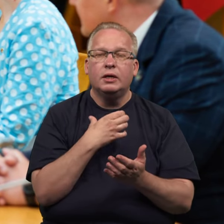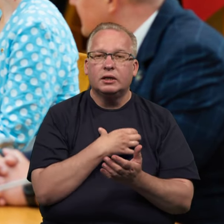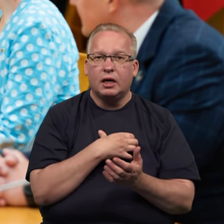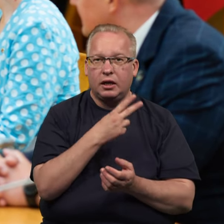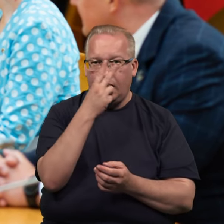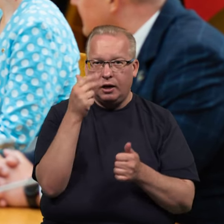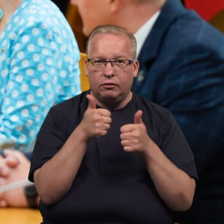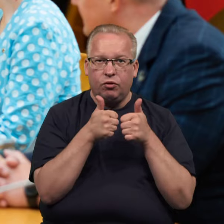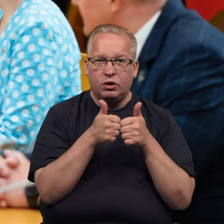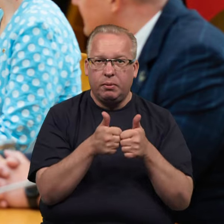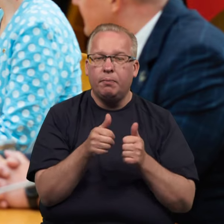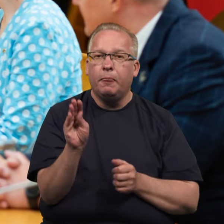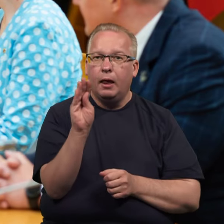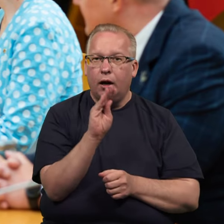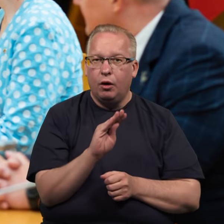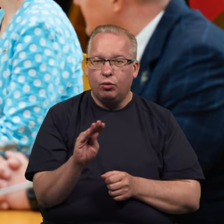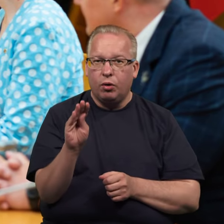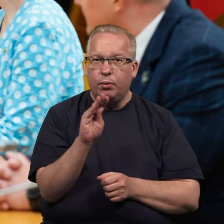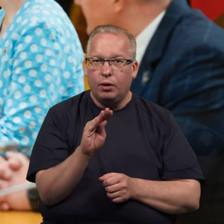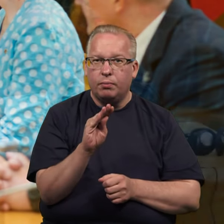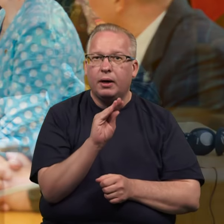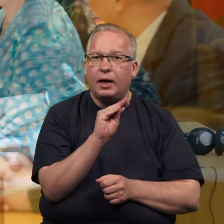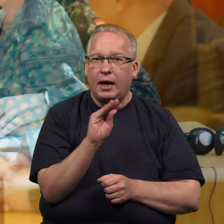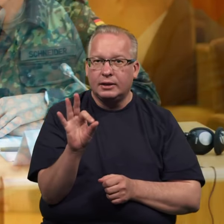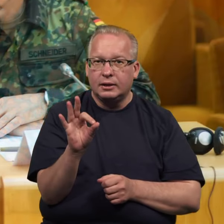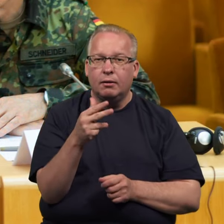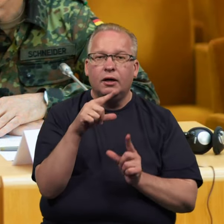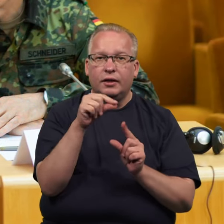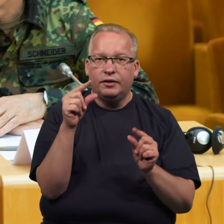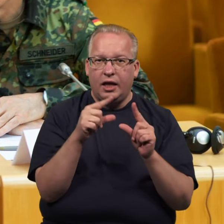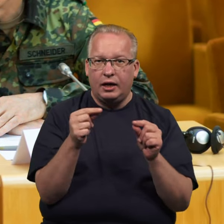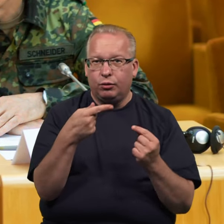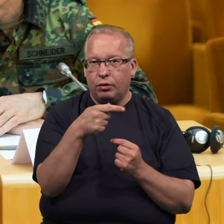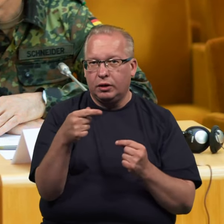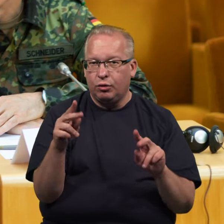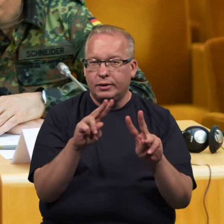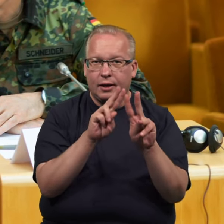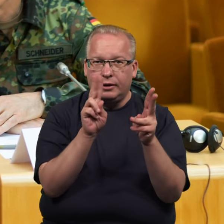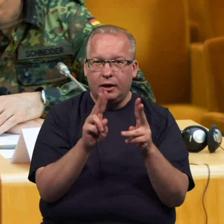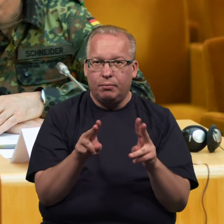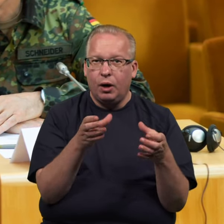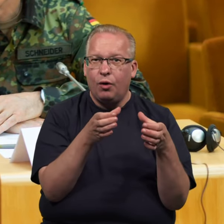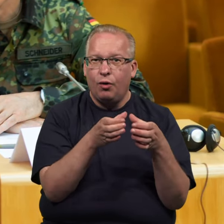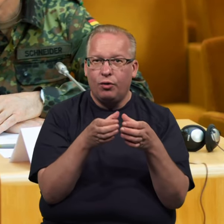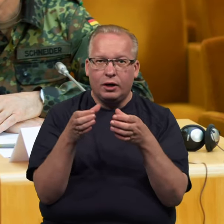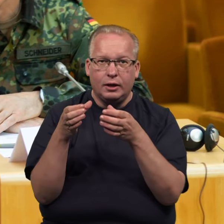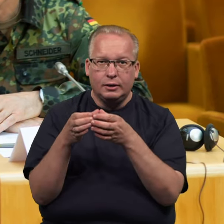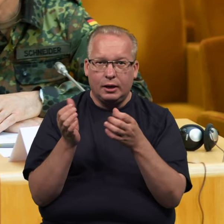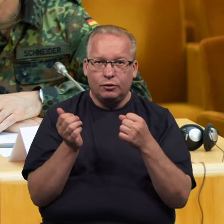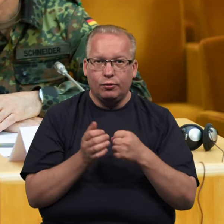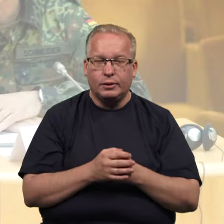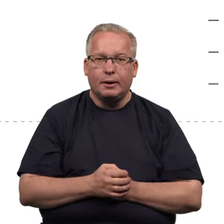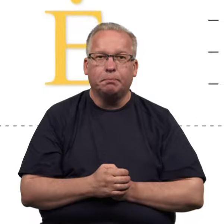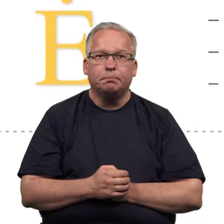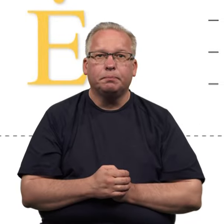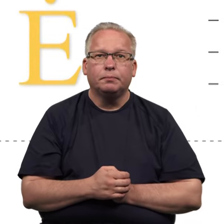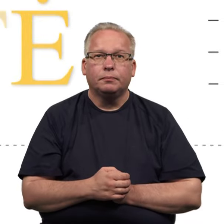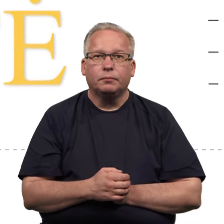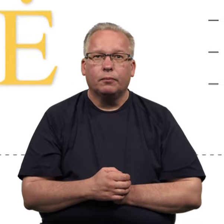Lietuvos partnerė Europoje, Europos Sąjungoje, NATO ir kitose tarptautinėse organizacijose.